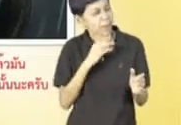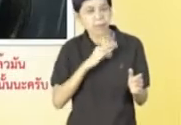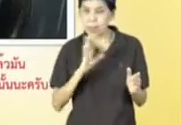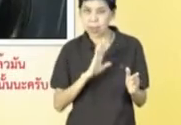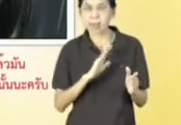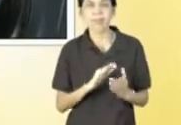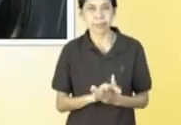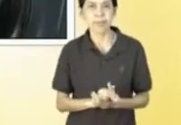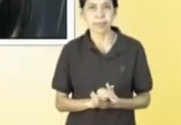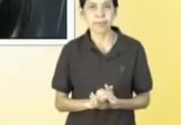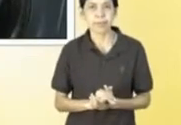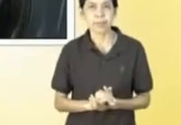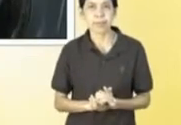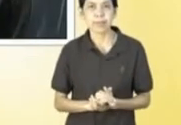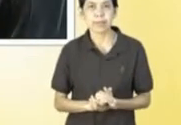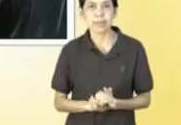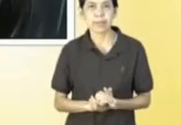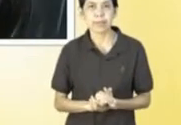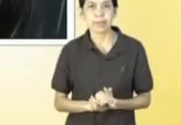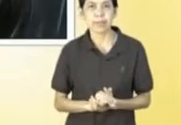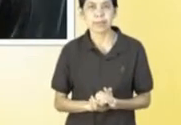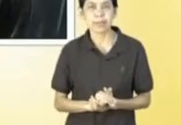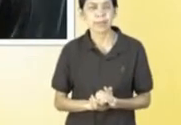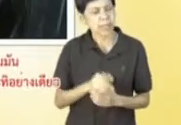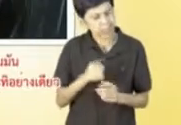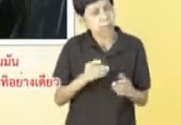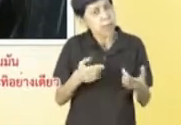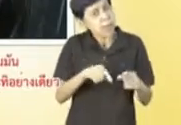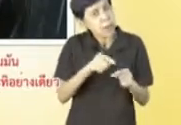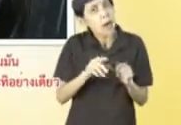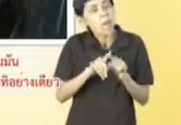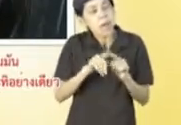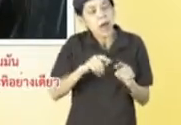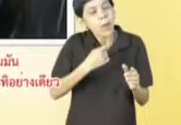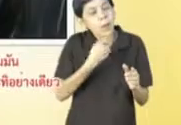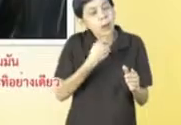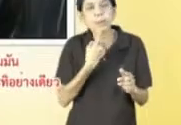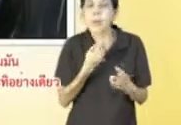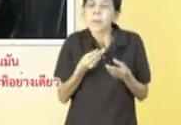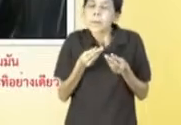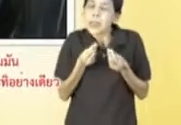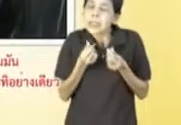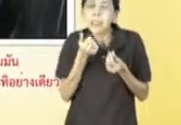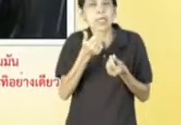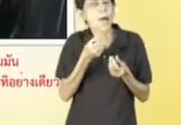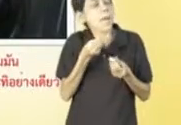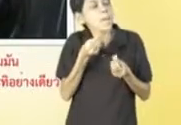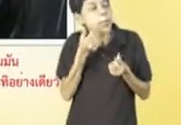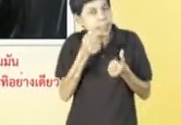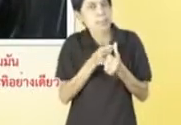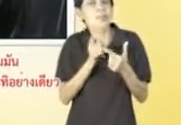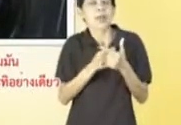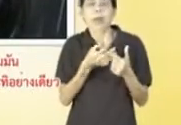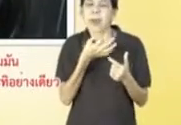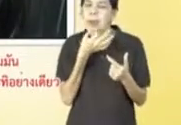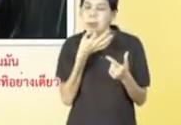ไรแบบนั้นนะครับ ค่ะแกขี้เหล็กนี่เน้นรสชาติไหนคะ รสชาติจะได้รสชาติมันนะฮะ มัน แล้วก็ กะทิ เ